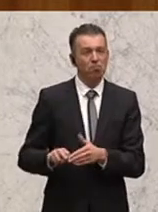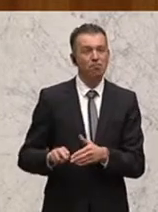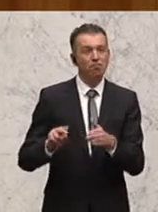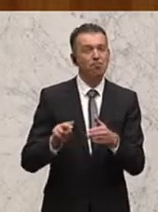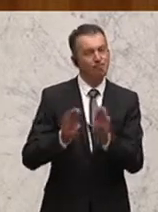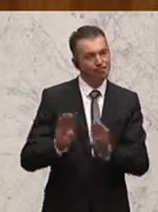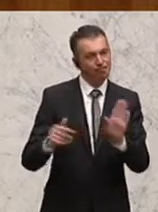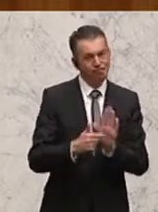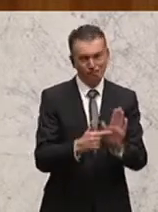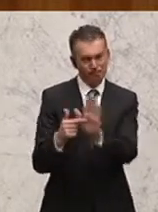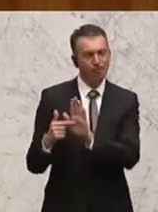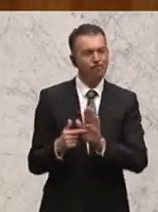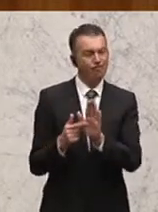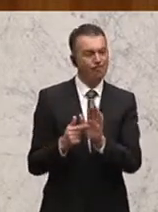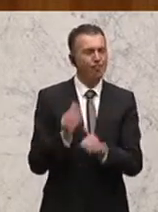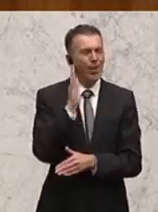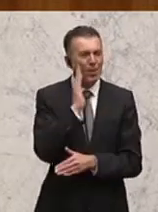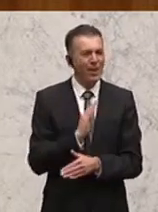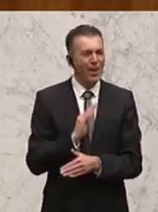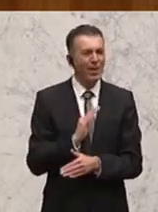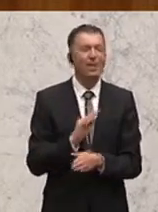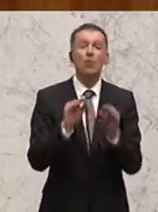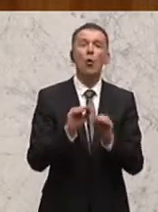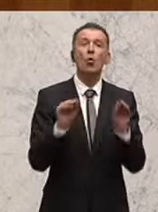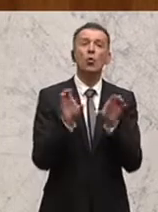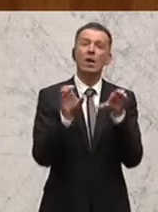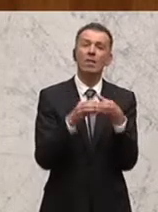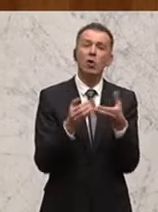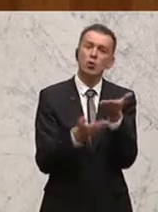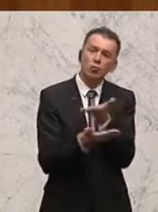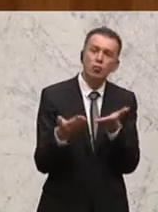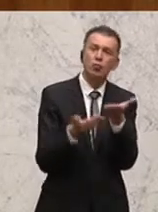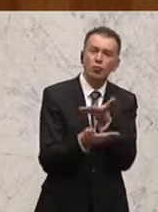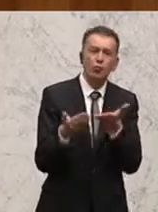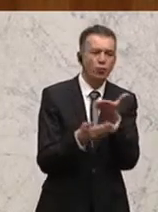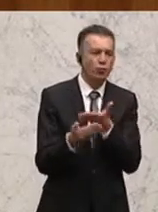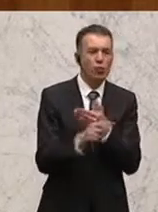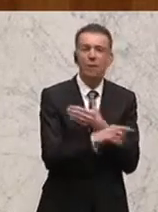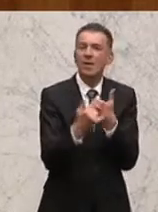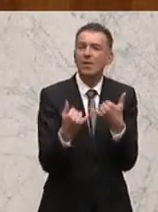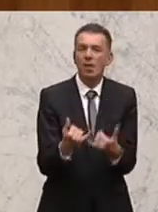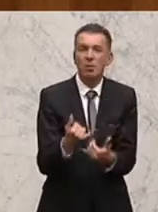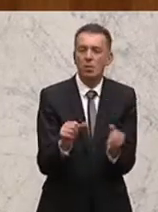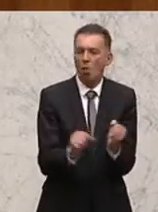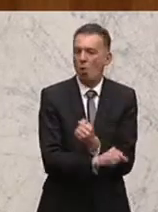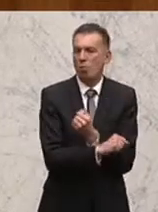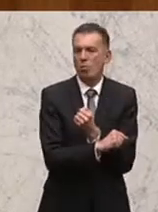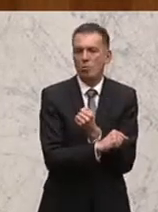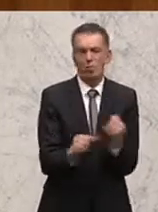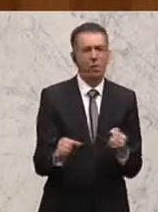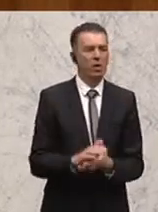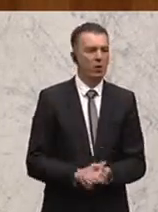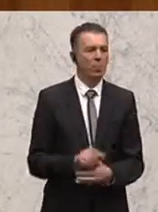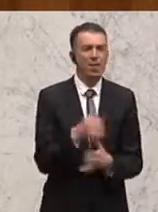Ich habe gebeten, dass wir das im Unterrichtsausschuss diskutieren. Es ist bislang nicht möglich.